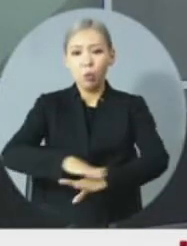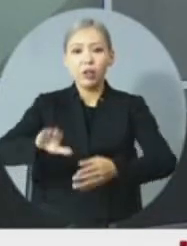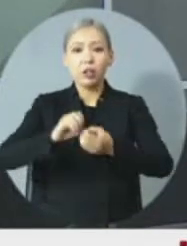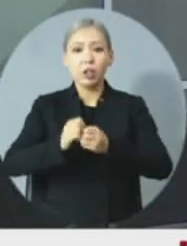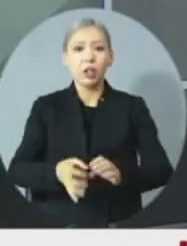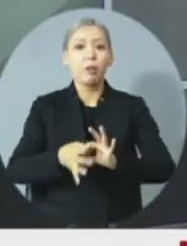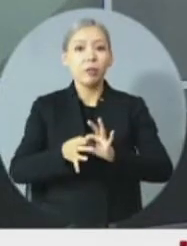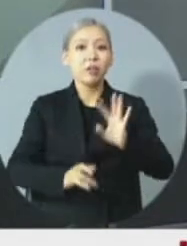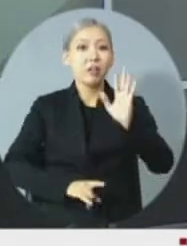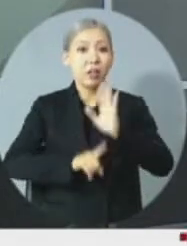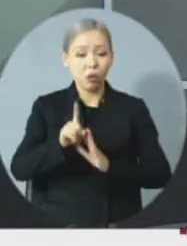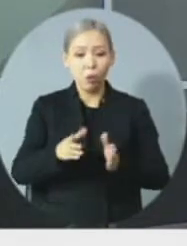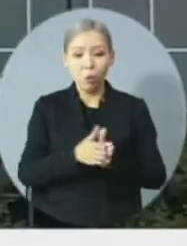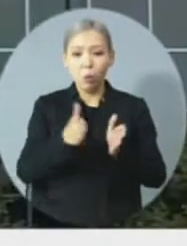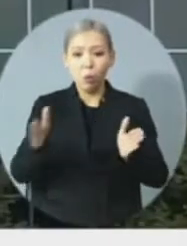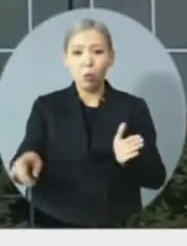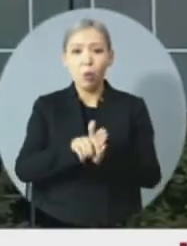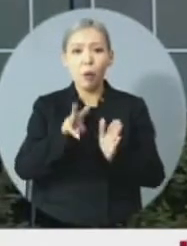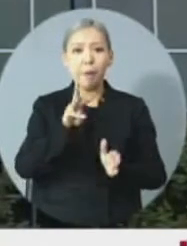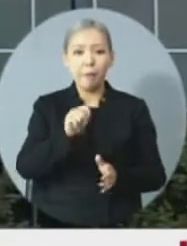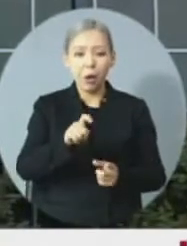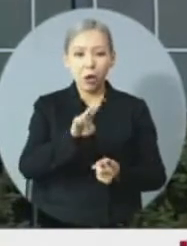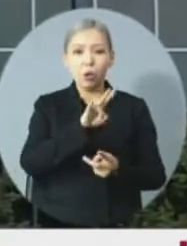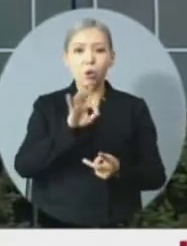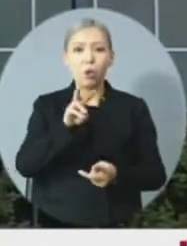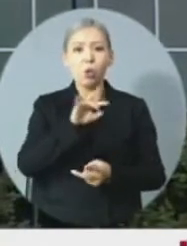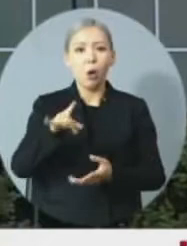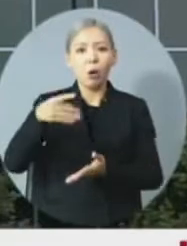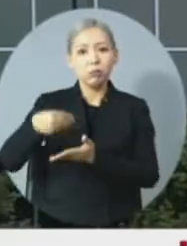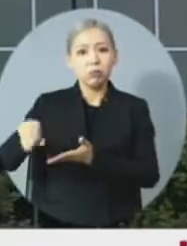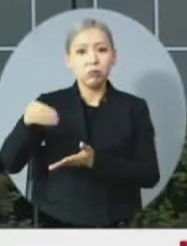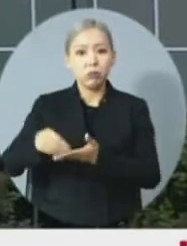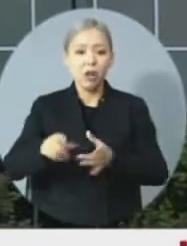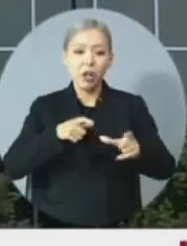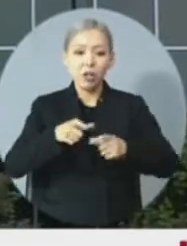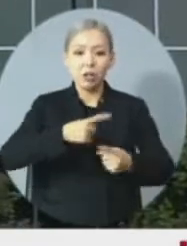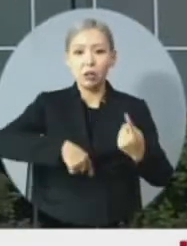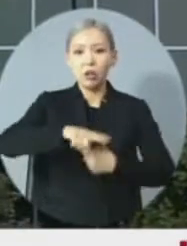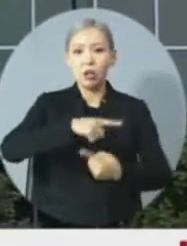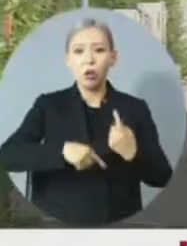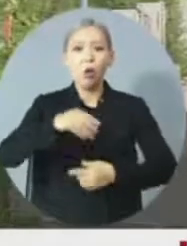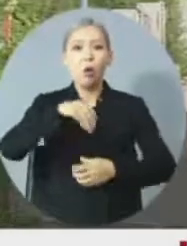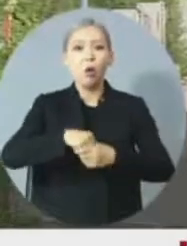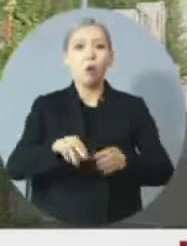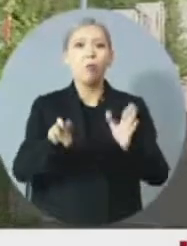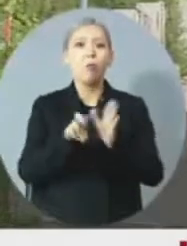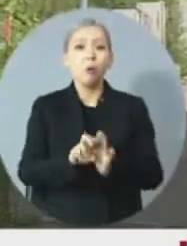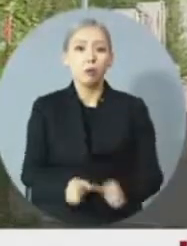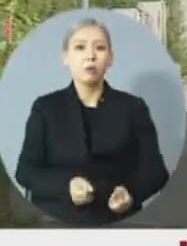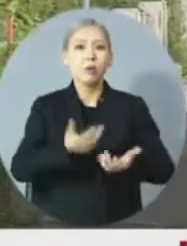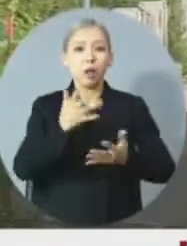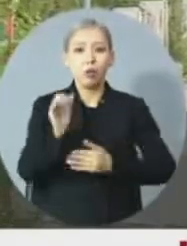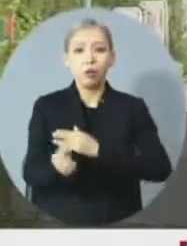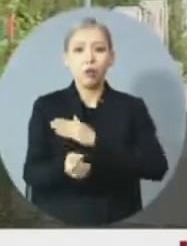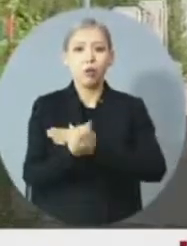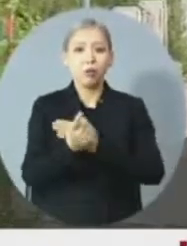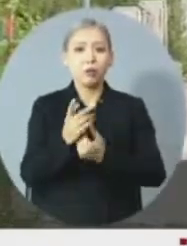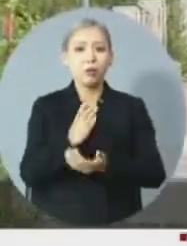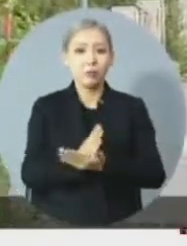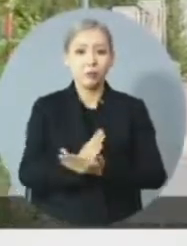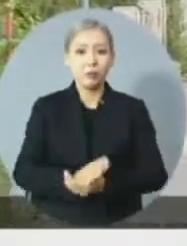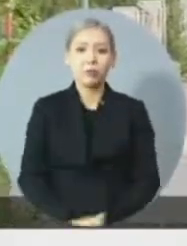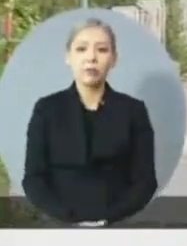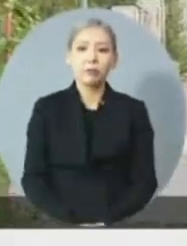ажил хийсэн. Урт хугацаанд нутгийн иргэд махвлан ноос ноолуураа экспортод гаргаж эдийн засгийн иргэлтэд оруулах боломж бүрдэн гэдгийг онцолж байна.